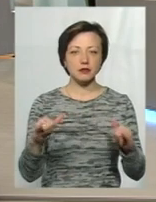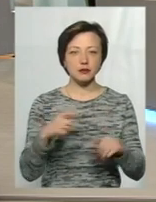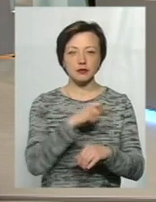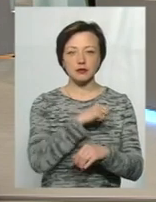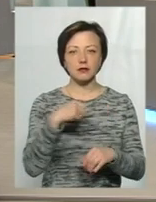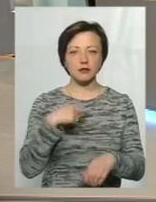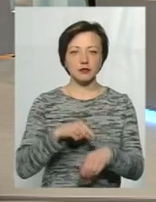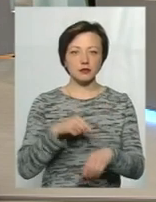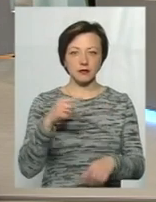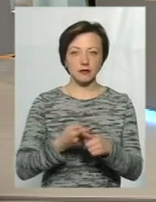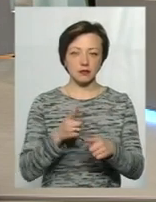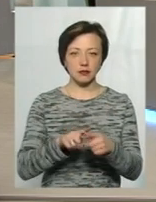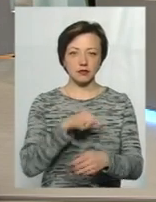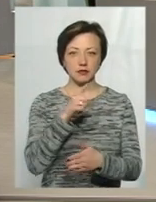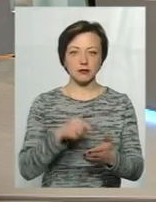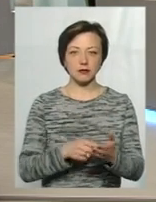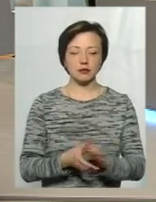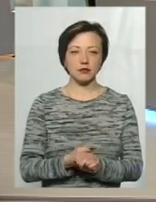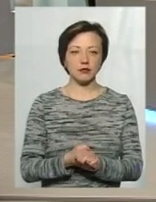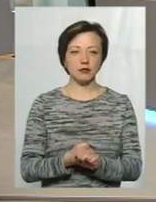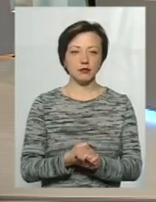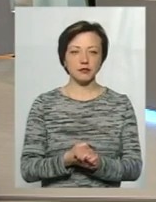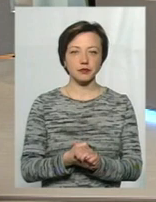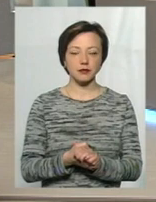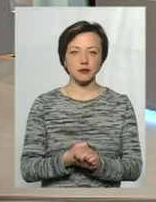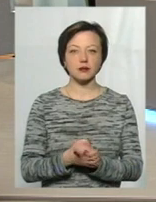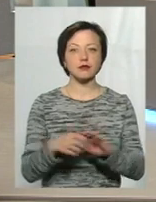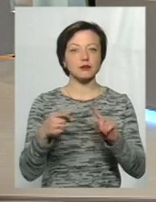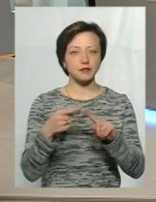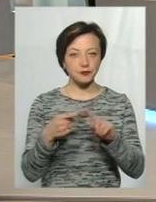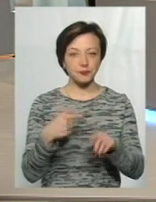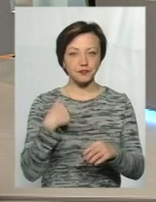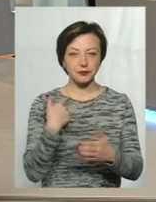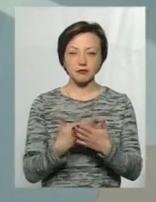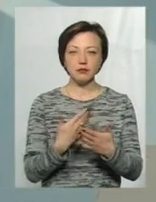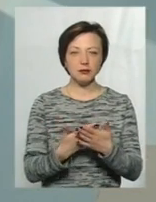самовідчуття от у цьому питанні? По-перше, мені здається,